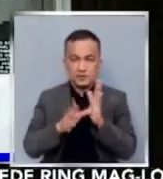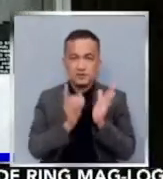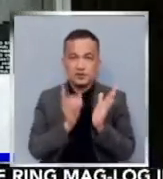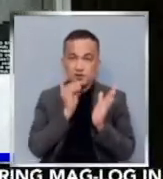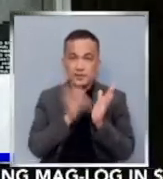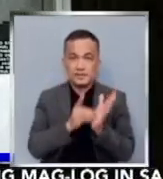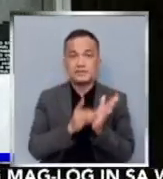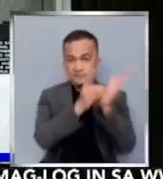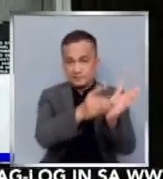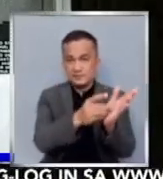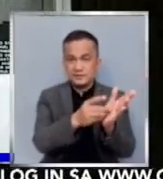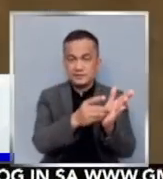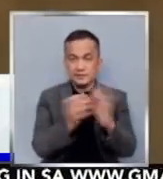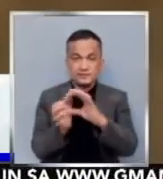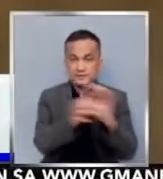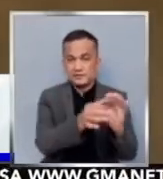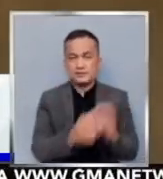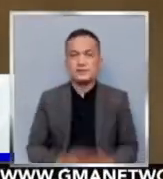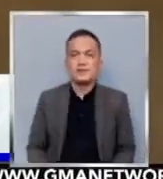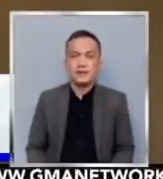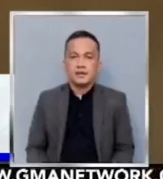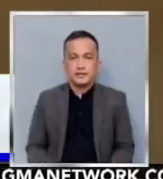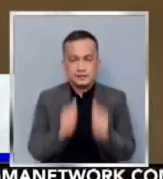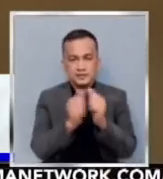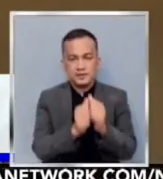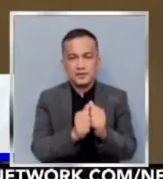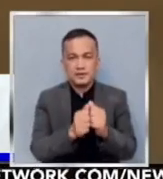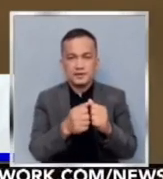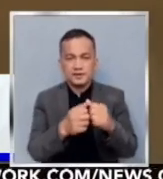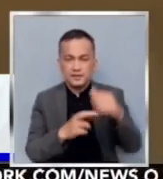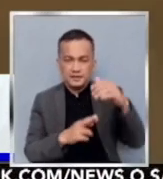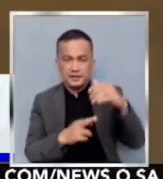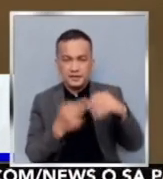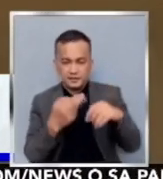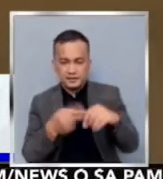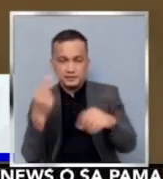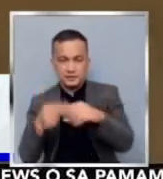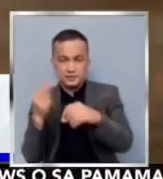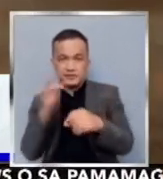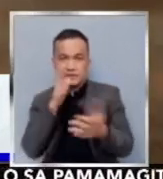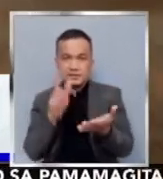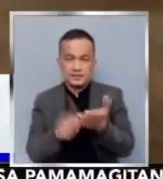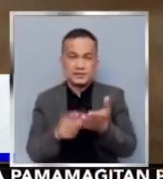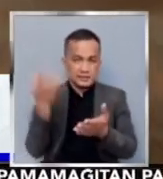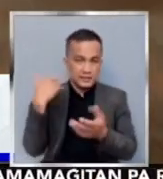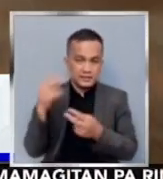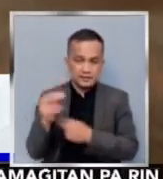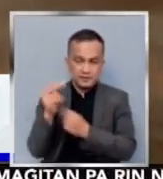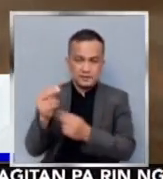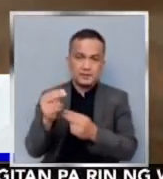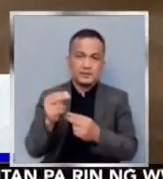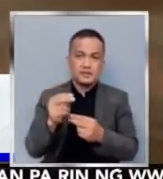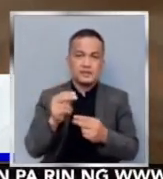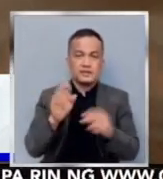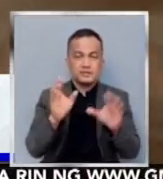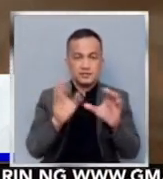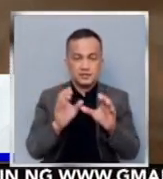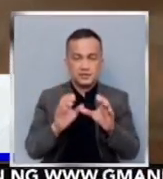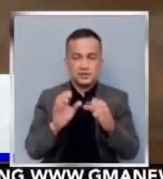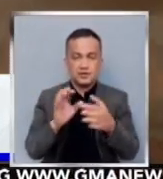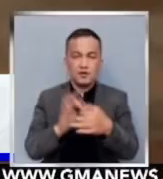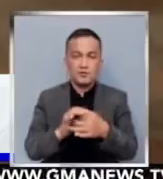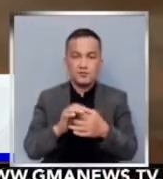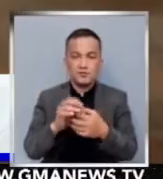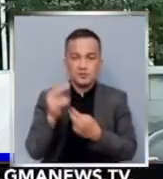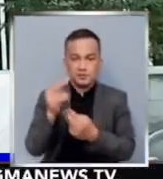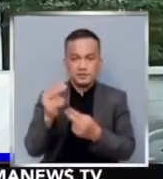nito. Kasama rito ang resignation letters ng mga dating nominado at certificate of nomination at acceptance na